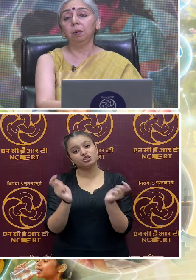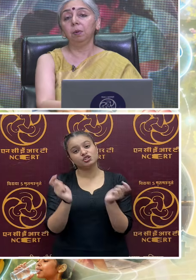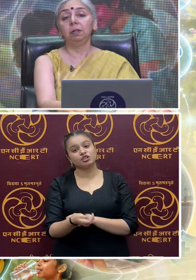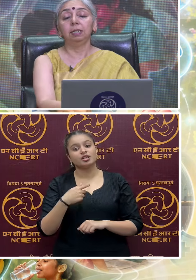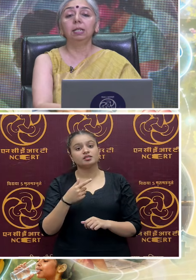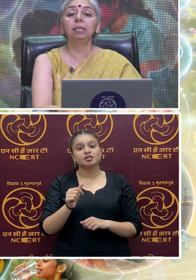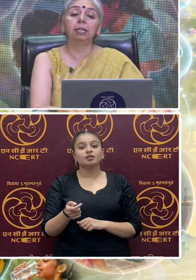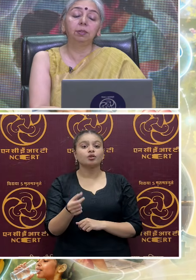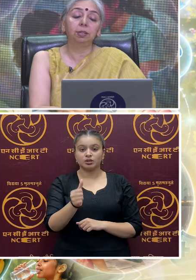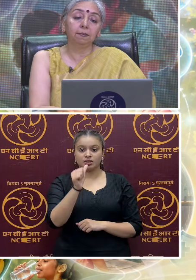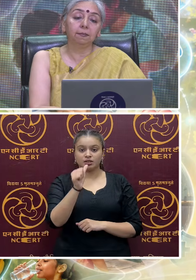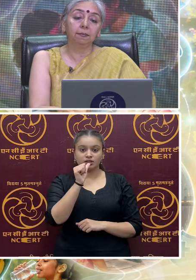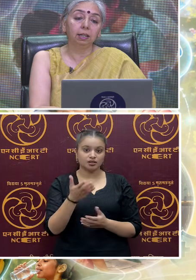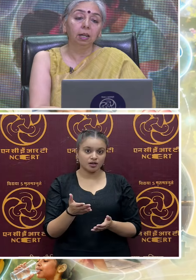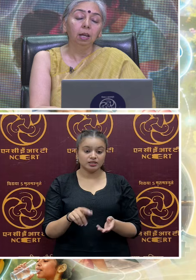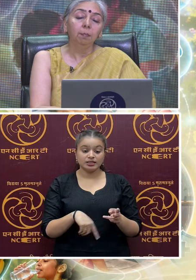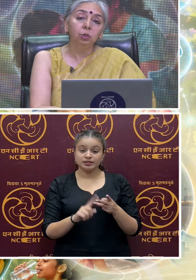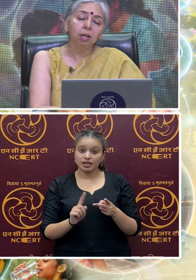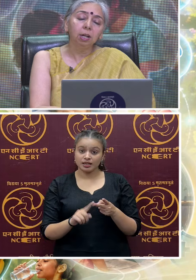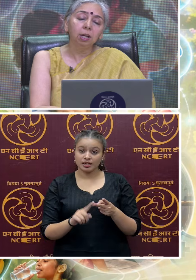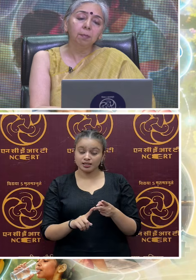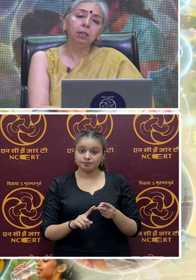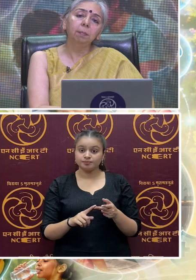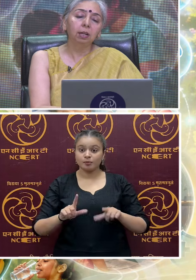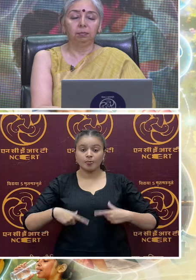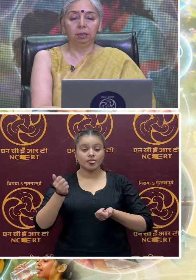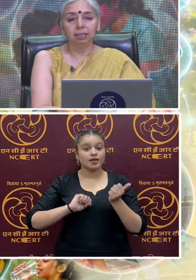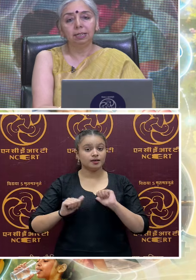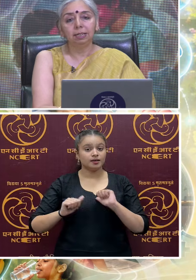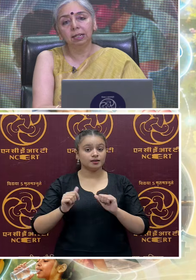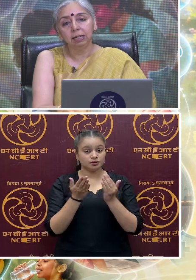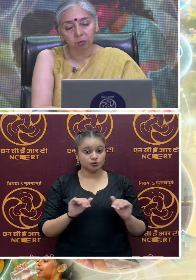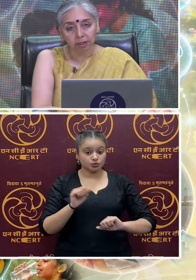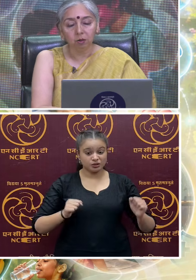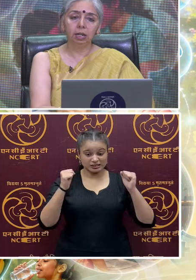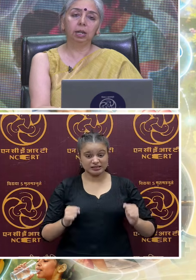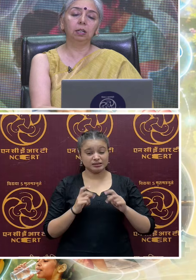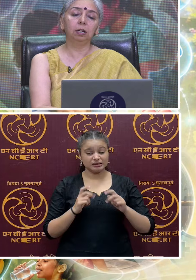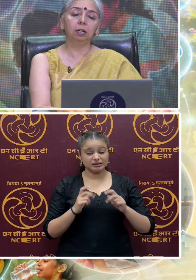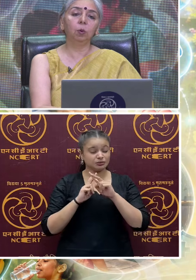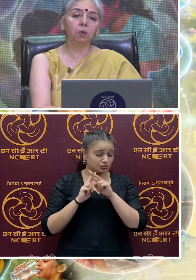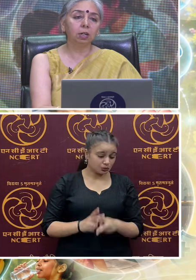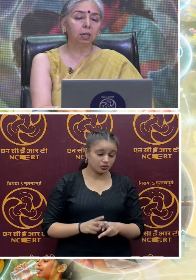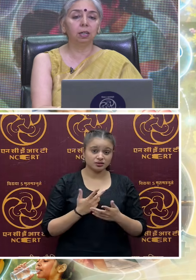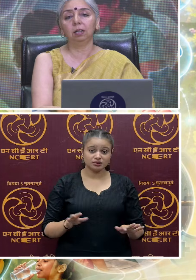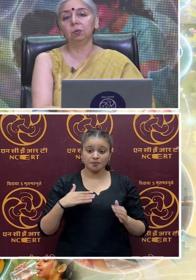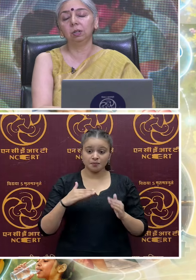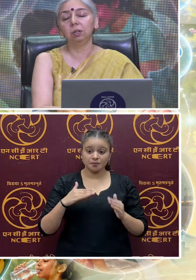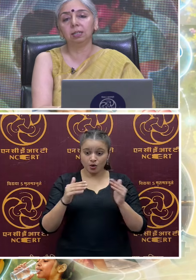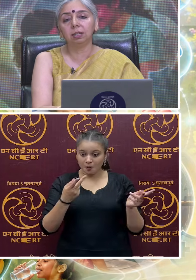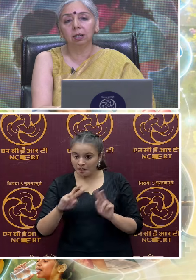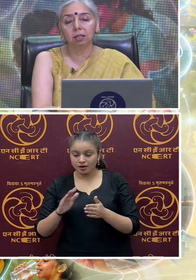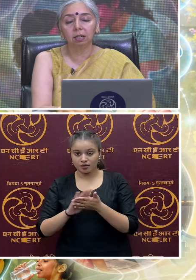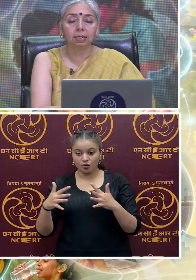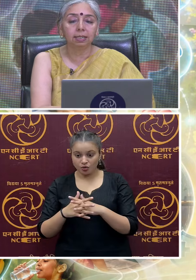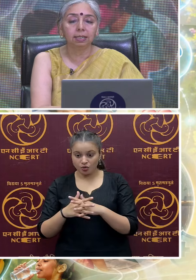सेकेंड इम्पॉर्टेंट रीज़न इज़ सेडेंट्री लाइफस्टाइल। बच्चों का बहुत लंबा सिटिंग डे होता है, घर आकर वो होमवर्क कर रहे हैं, यूनिट